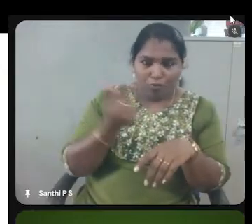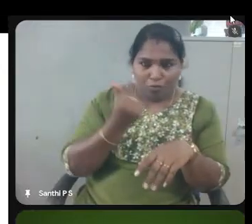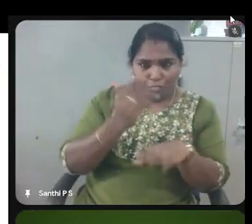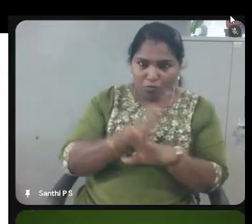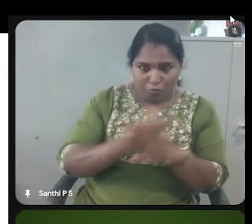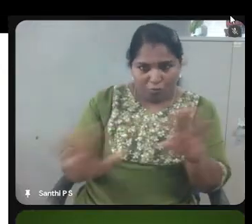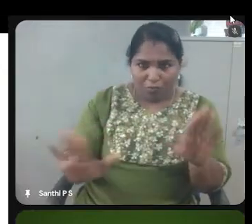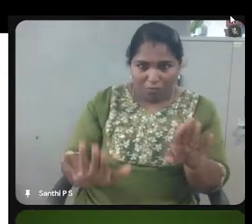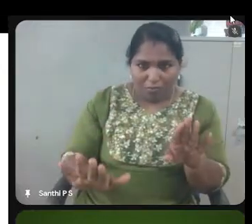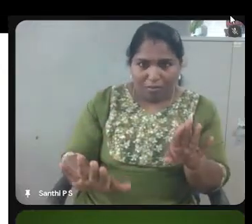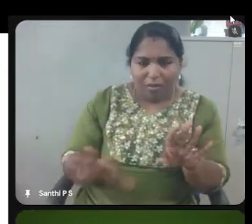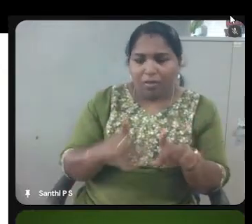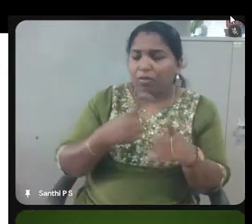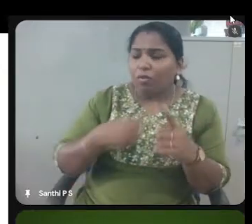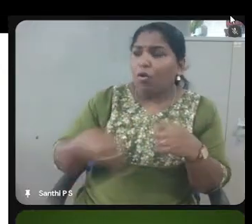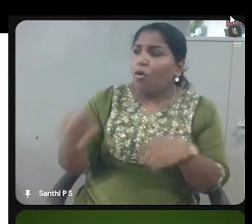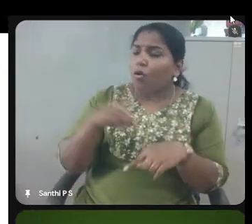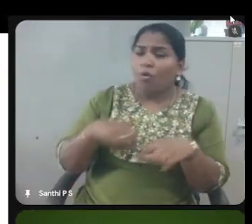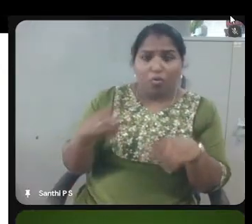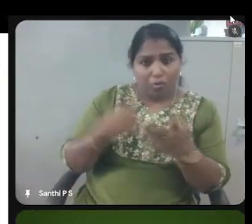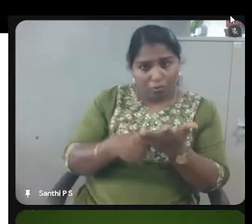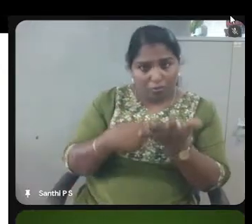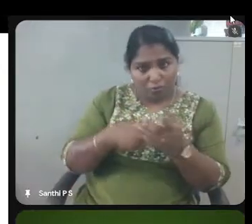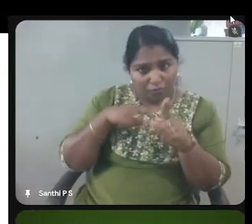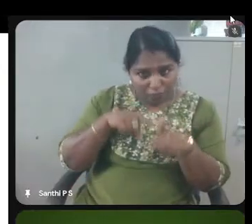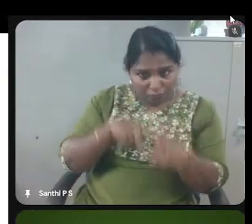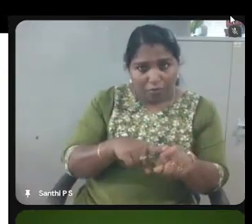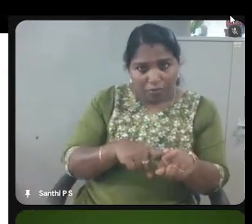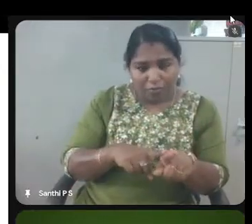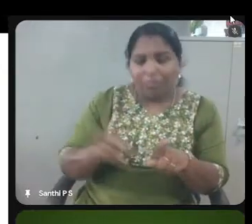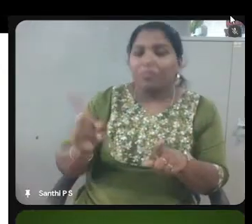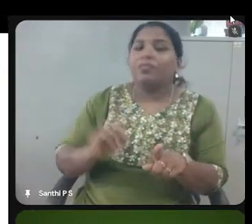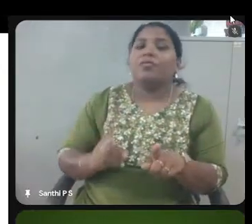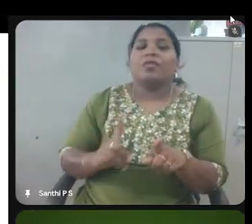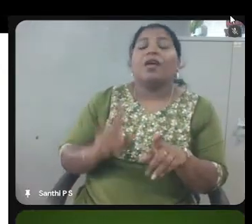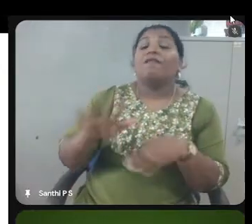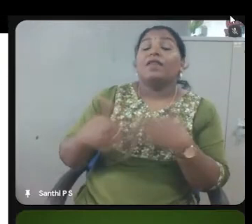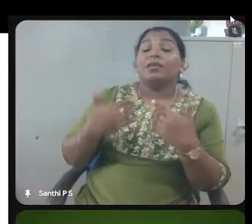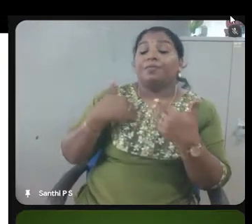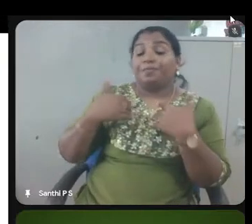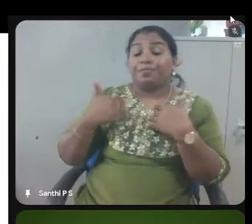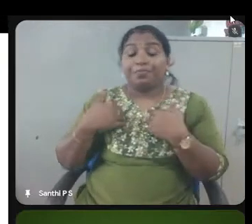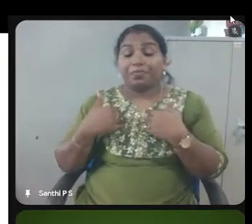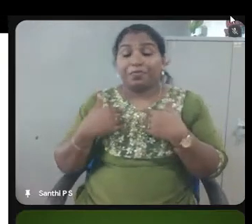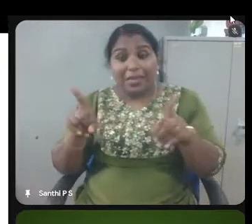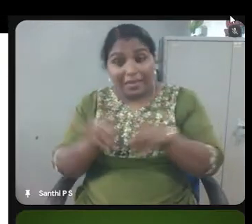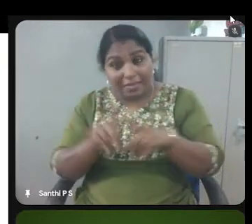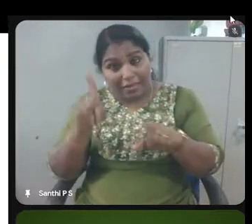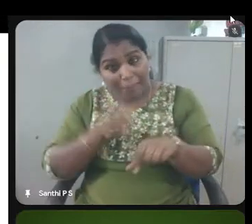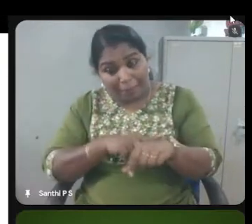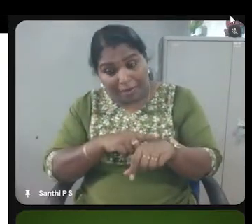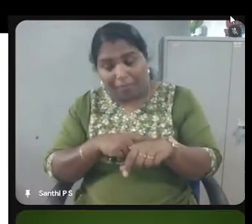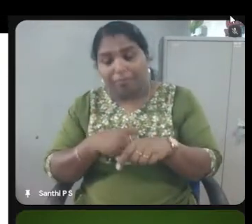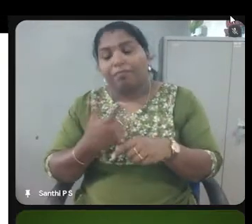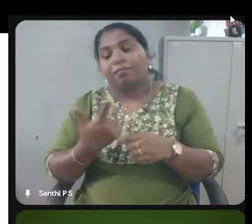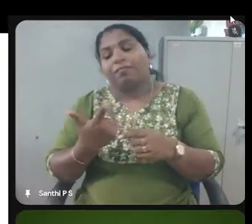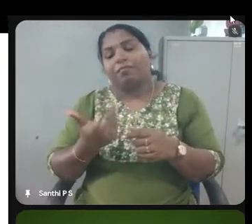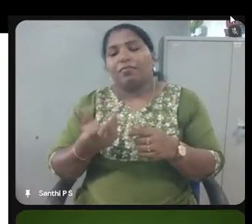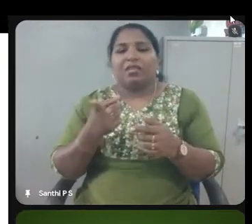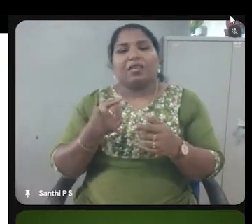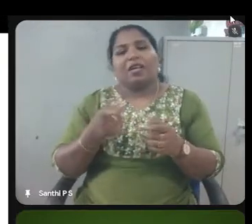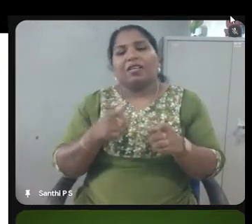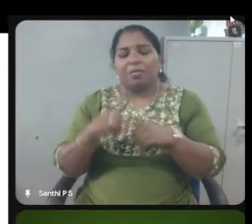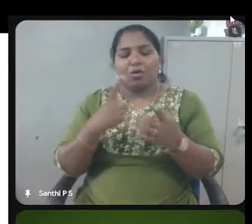പറഞ്ഞിട്ടുണ്ട്. അത് നമ്മൾ എന്തുകൊണ്ടാണ് ചെയ്യാത്തതിന്റെ കാരണം എന്ന് വെച്ചാൽ ഒരേ സമയത്ത് നമുക്ക് രണ്ട് കാര്യങ്ങൾ കേന്ദ്രീകരിക്കാൻ പറ്റത്തില്ല. ഒന്നീ നമ്മൾ